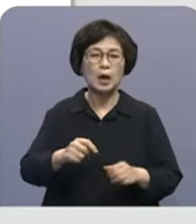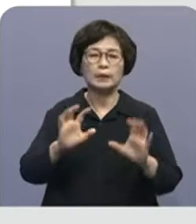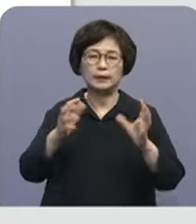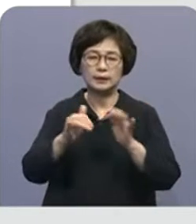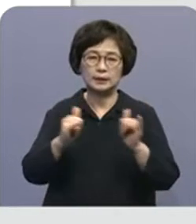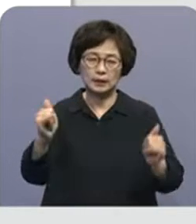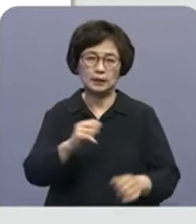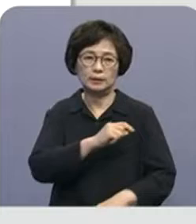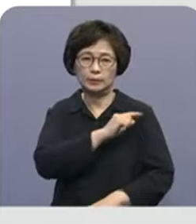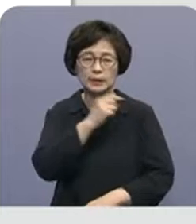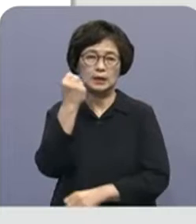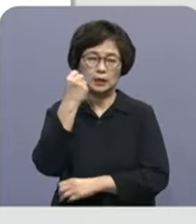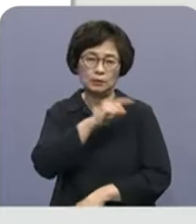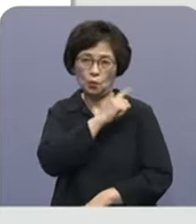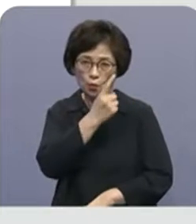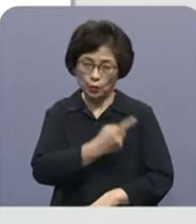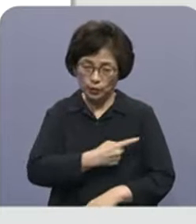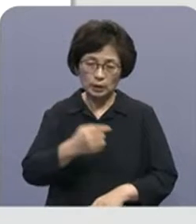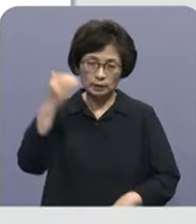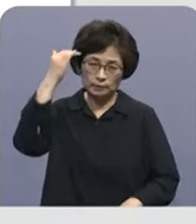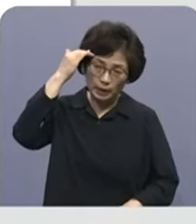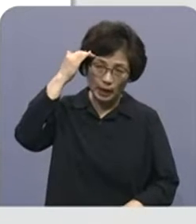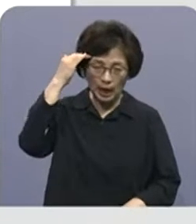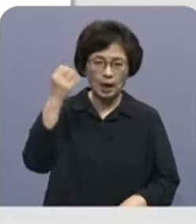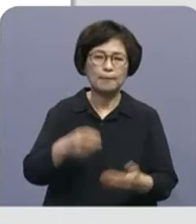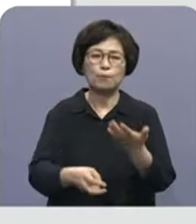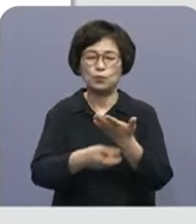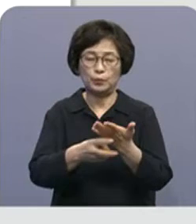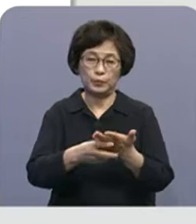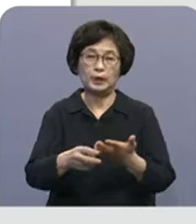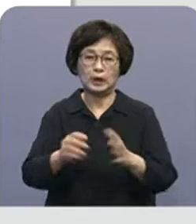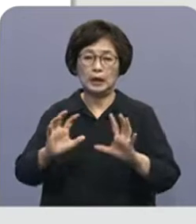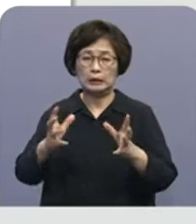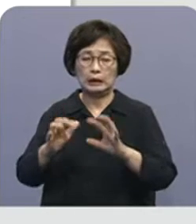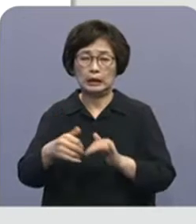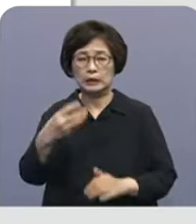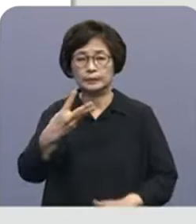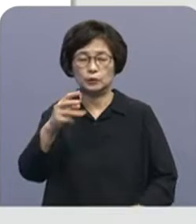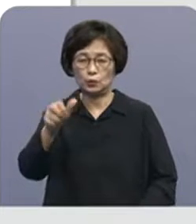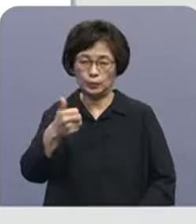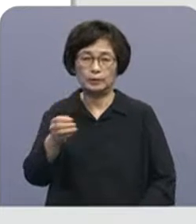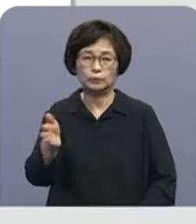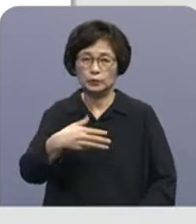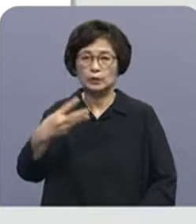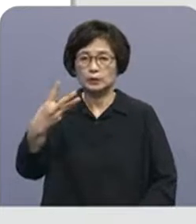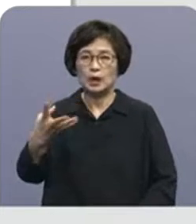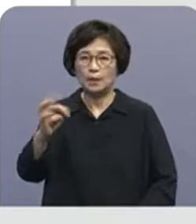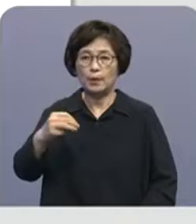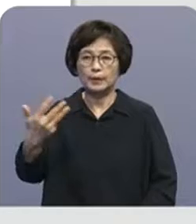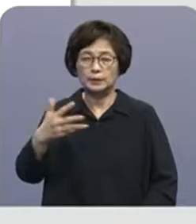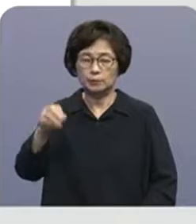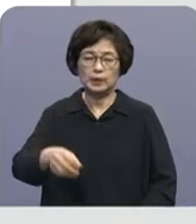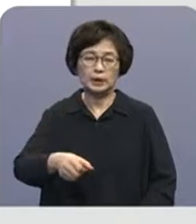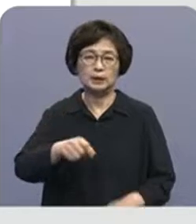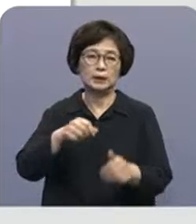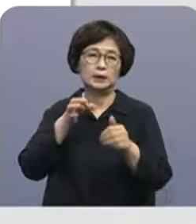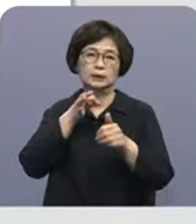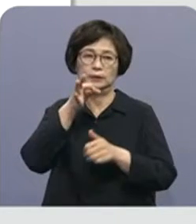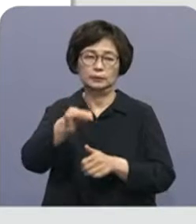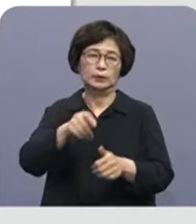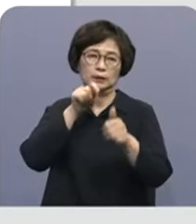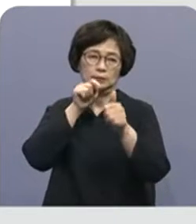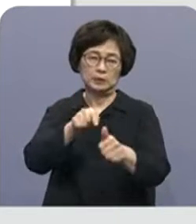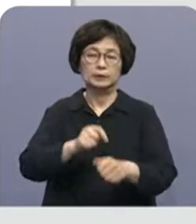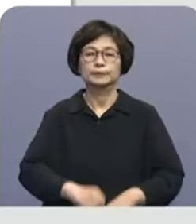기본권을 침해 위험과 무효가 명백하다며 이들에게 국가가 3,500만원에서 3억 8천만원을 지급하라며 원고